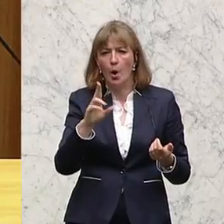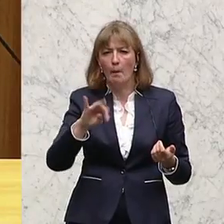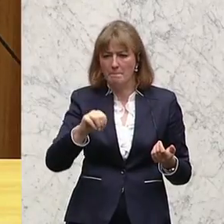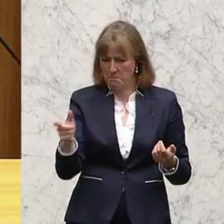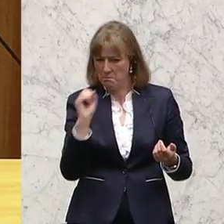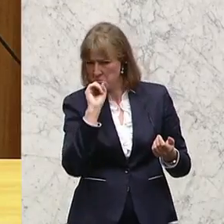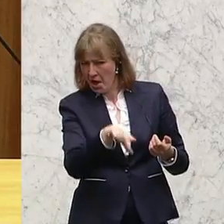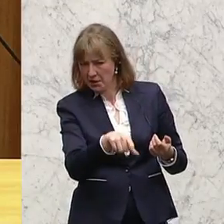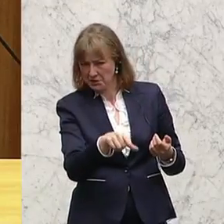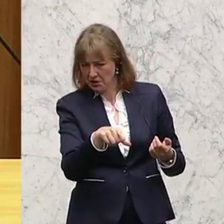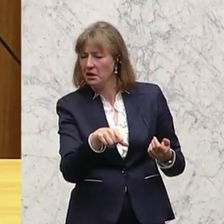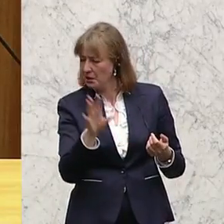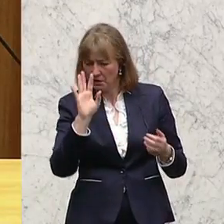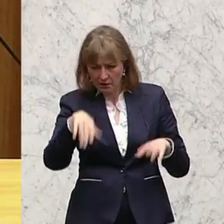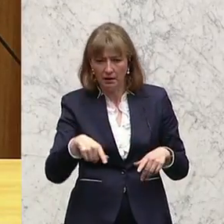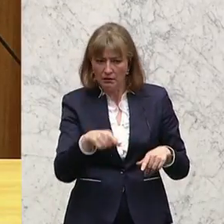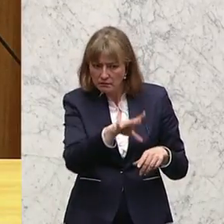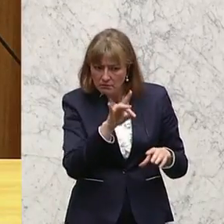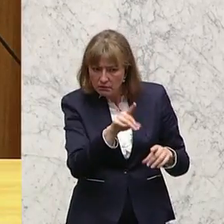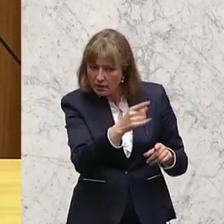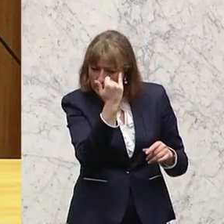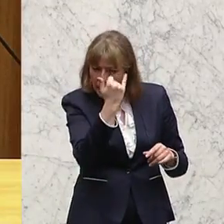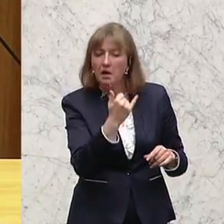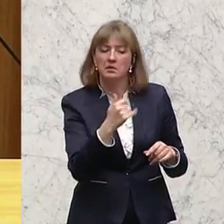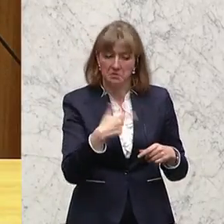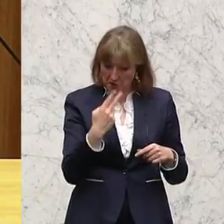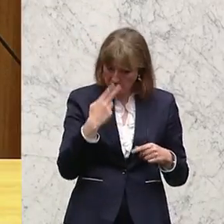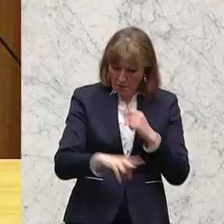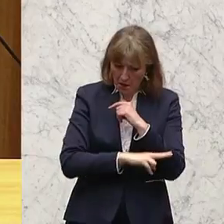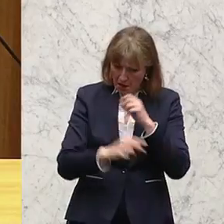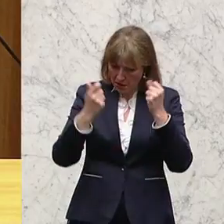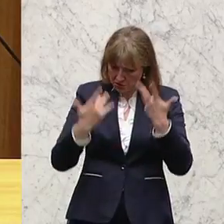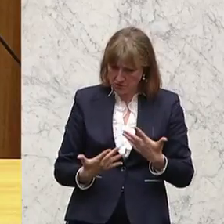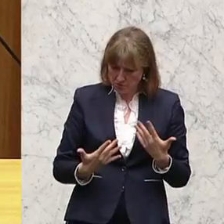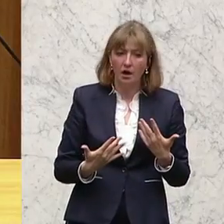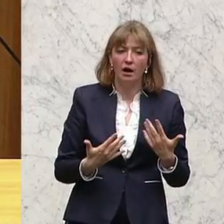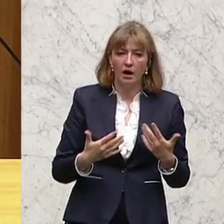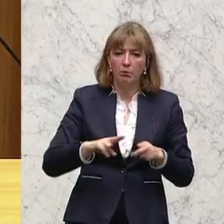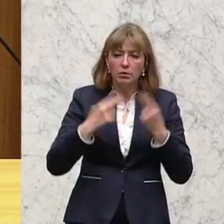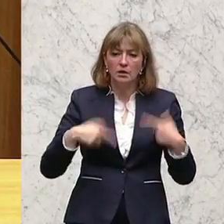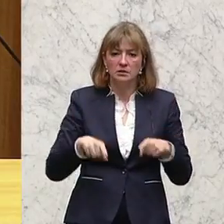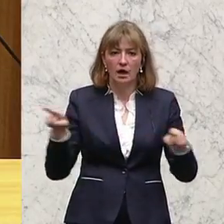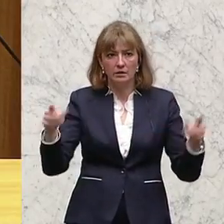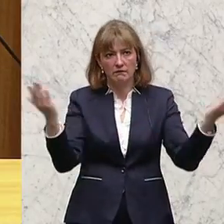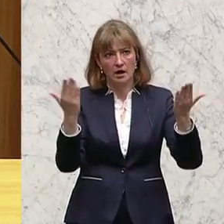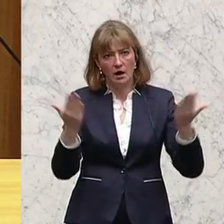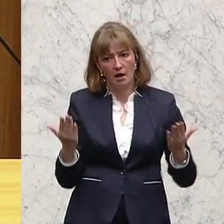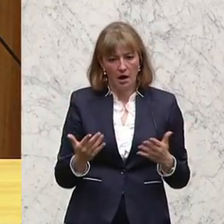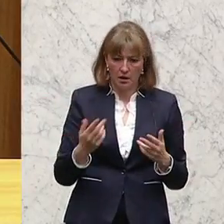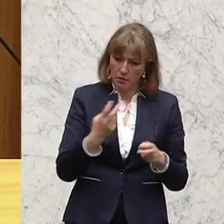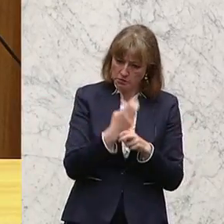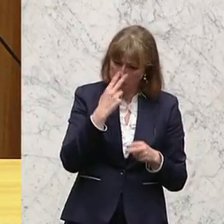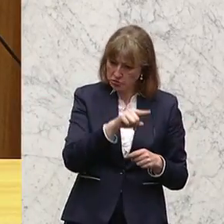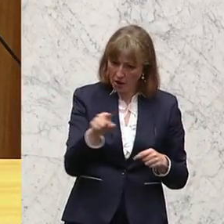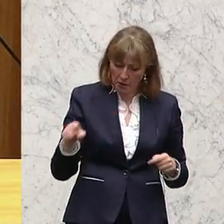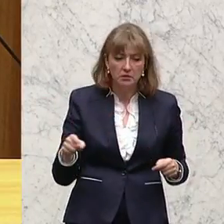Blum zurückzugreifen. Und siehe da, wenn Sie sich die Lehrstellenzahlen in den Bundesländervergleich in Österreich anschauen,